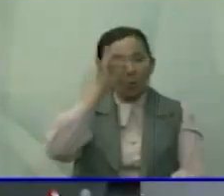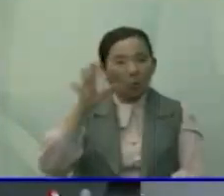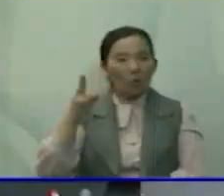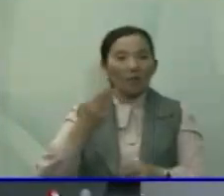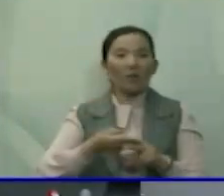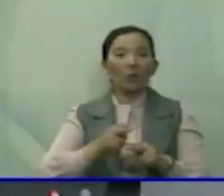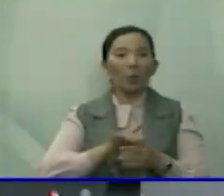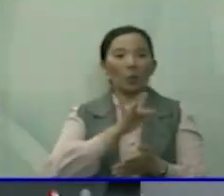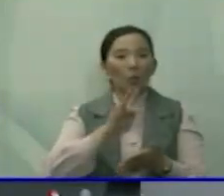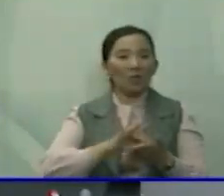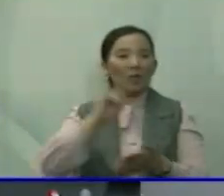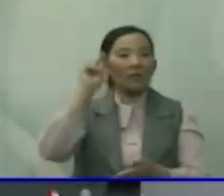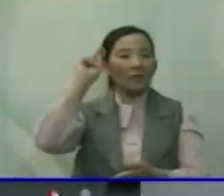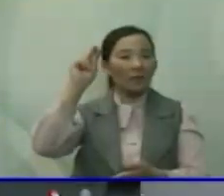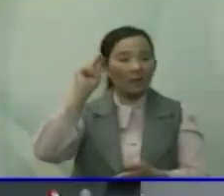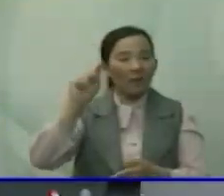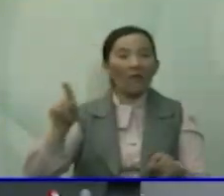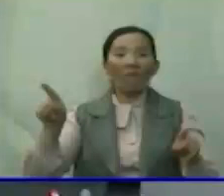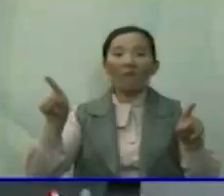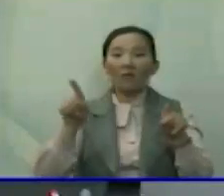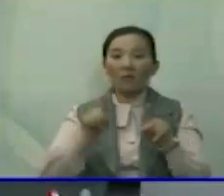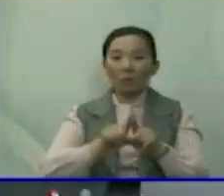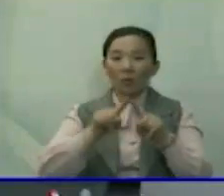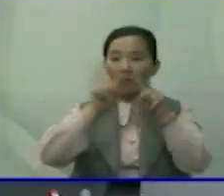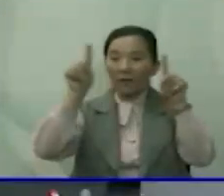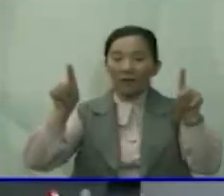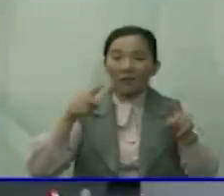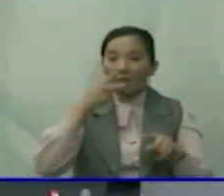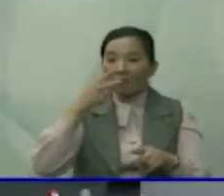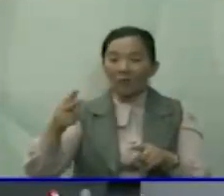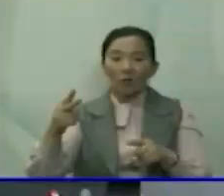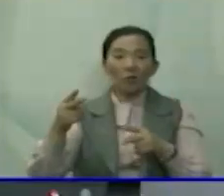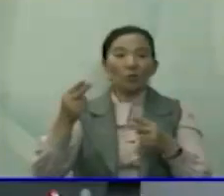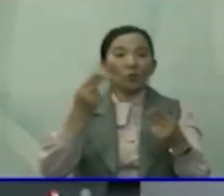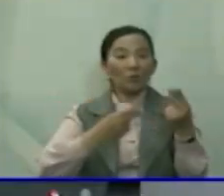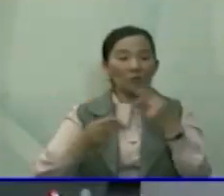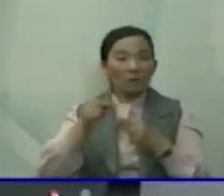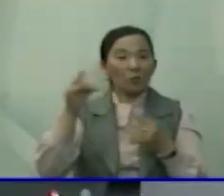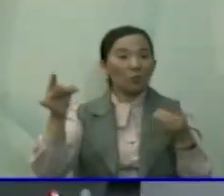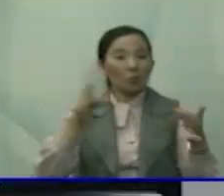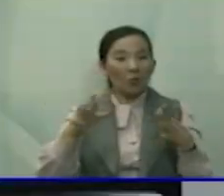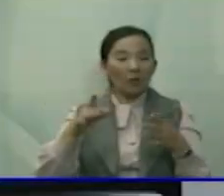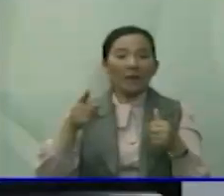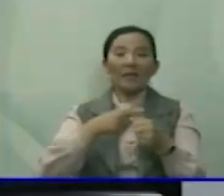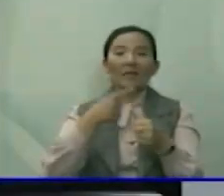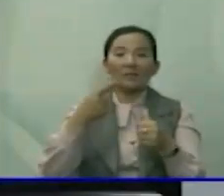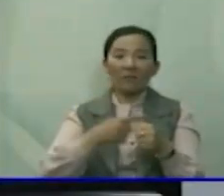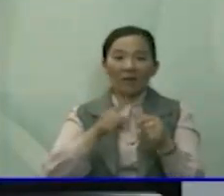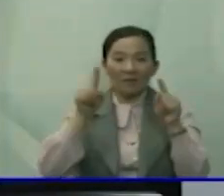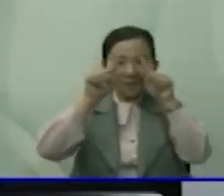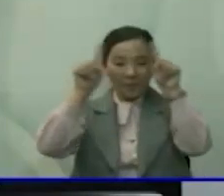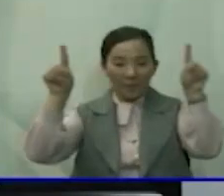вот такая картина на шелке называется по но